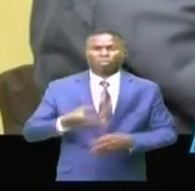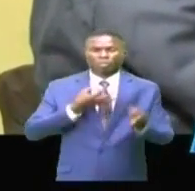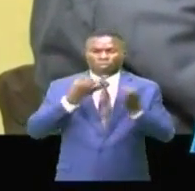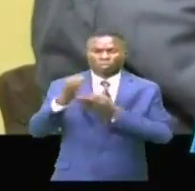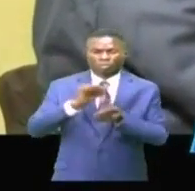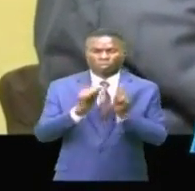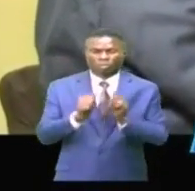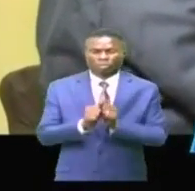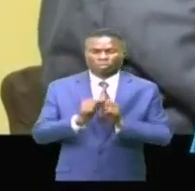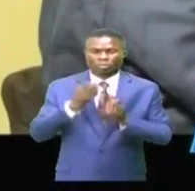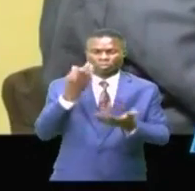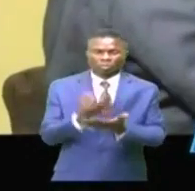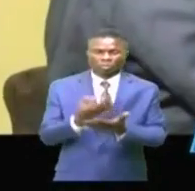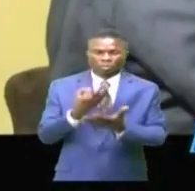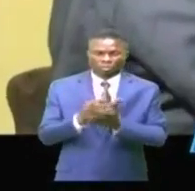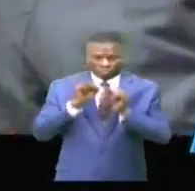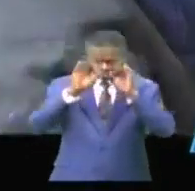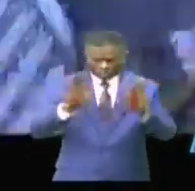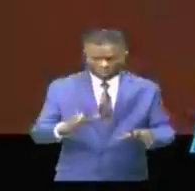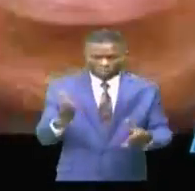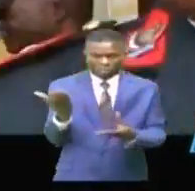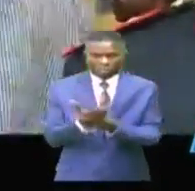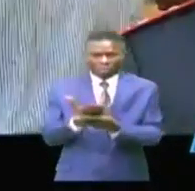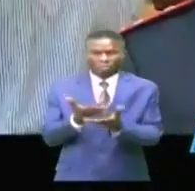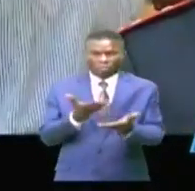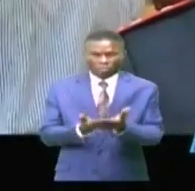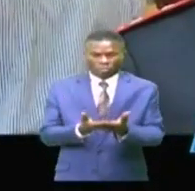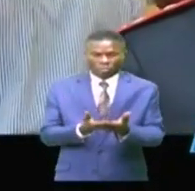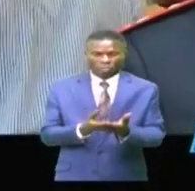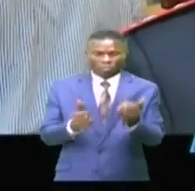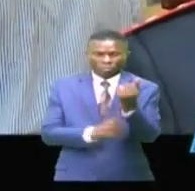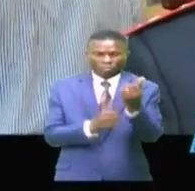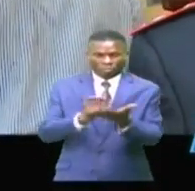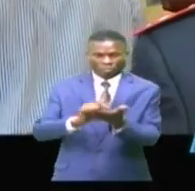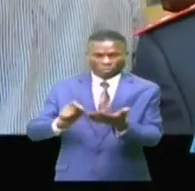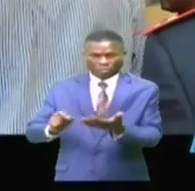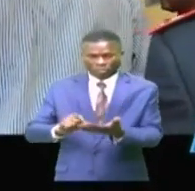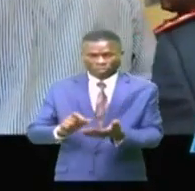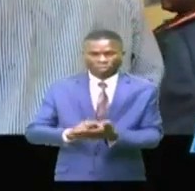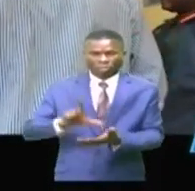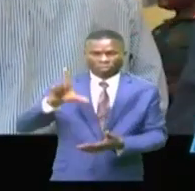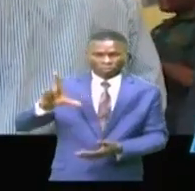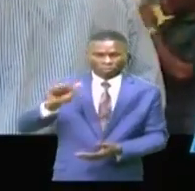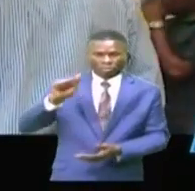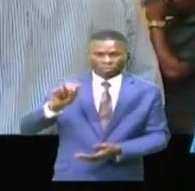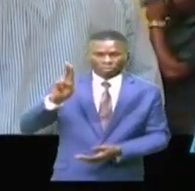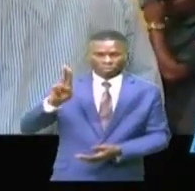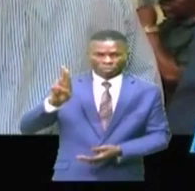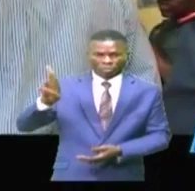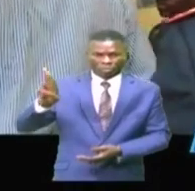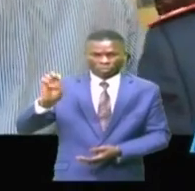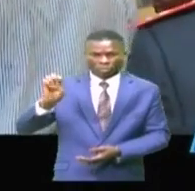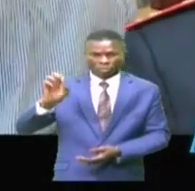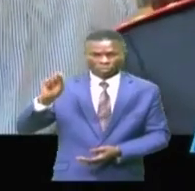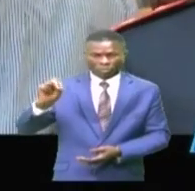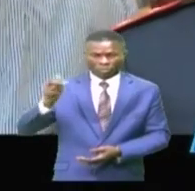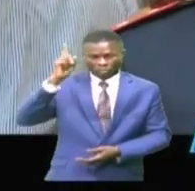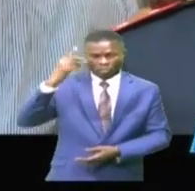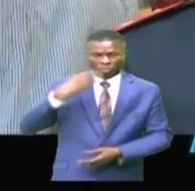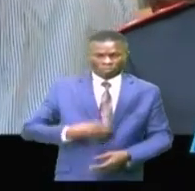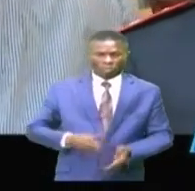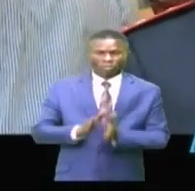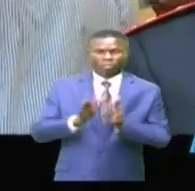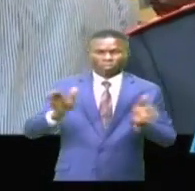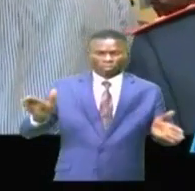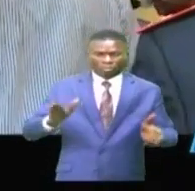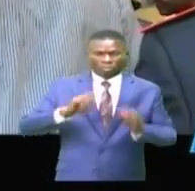fonds bâtissements cet ouvrage juridique dont l'auteur Laura mutatawaba premier avocat général de